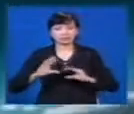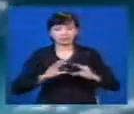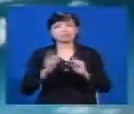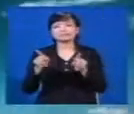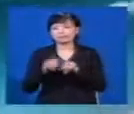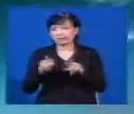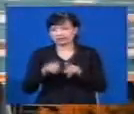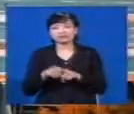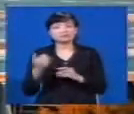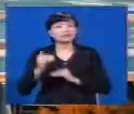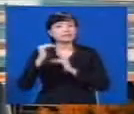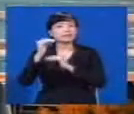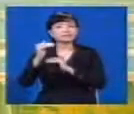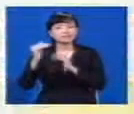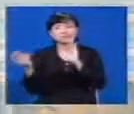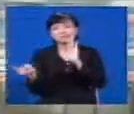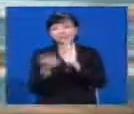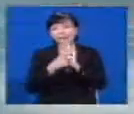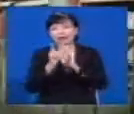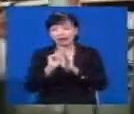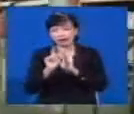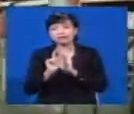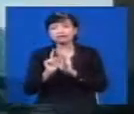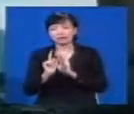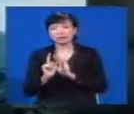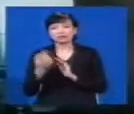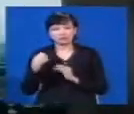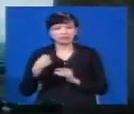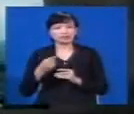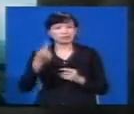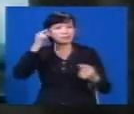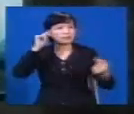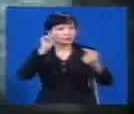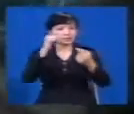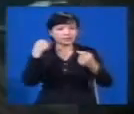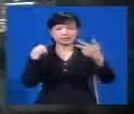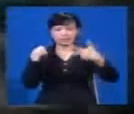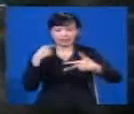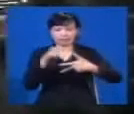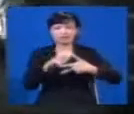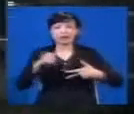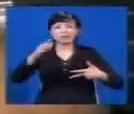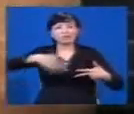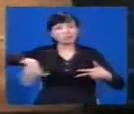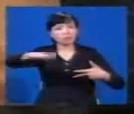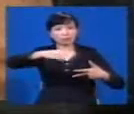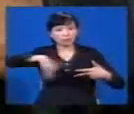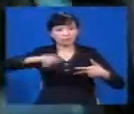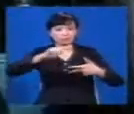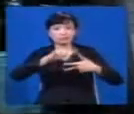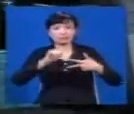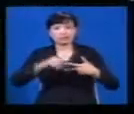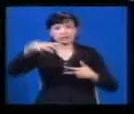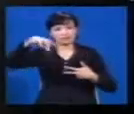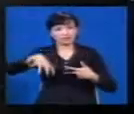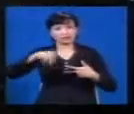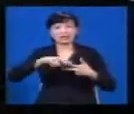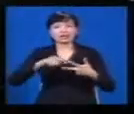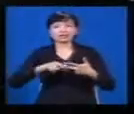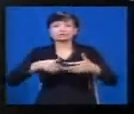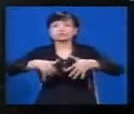โดยมีการกำหนดให้เอเปกบรรลุความเชื่อมโยงทั้ง3ด้านคือกายภาพสถาบันและประชา